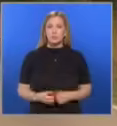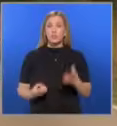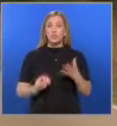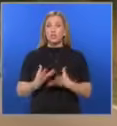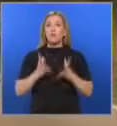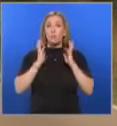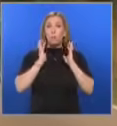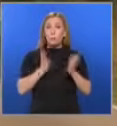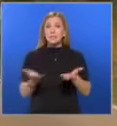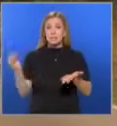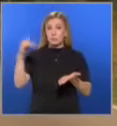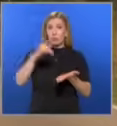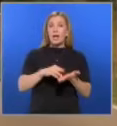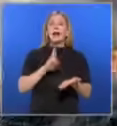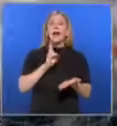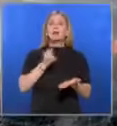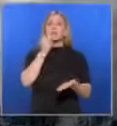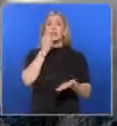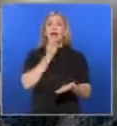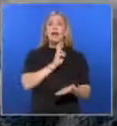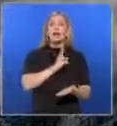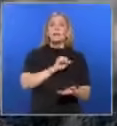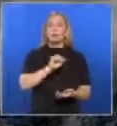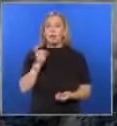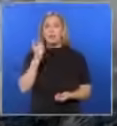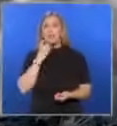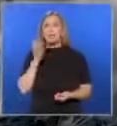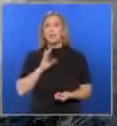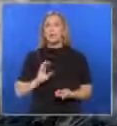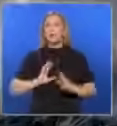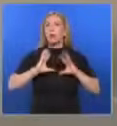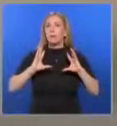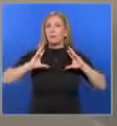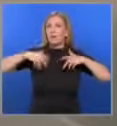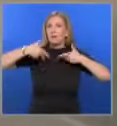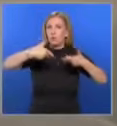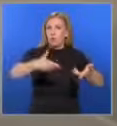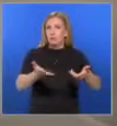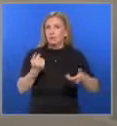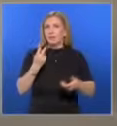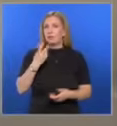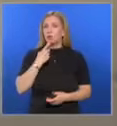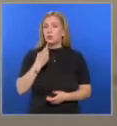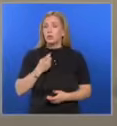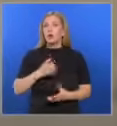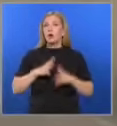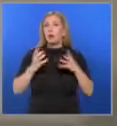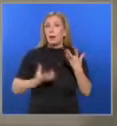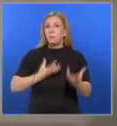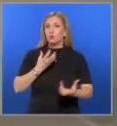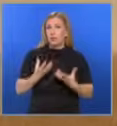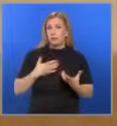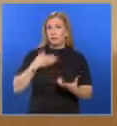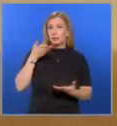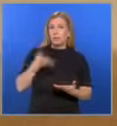Ново бедствие сполетя карловските села Каравелово и Богдан след голямото наводнение преди 2 години. Голям пожар гори там.